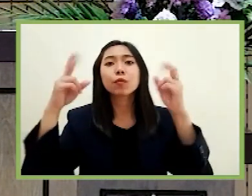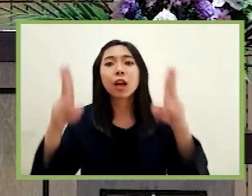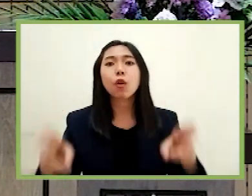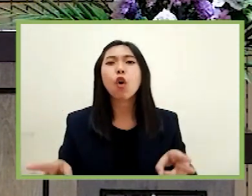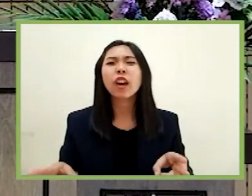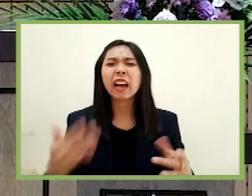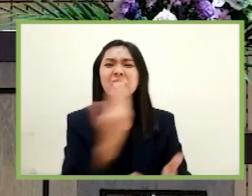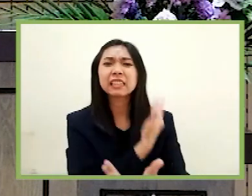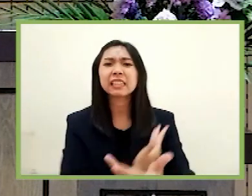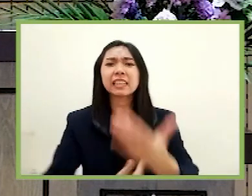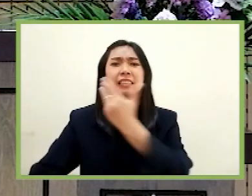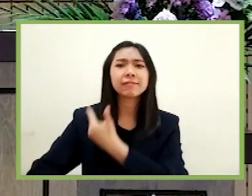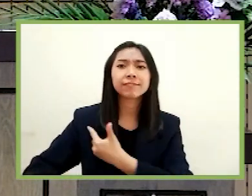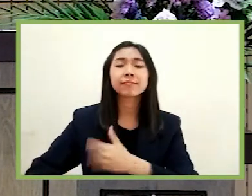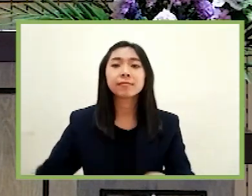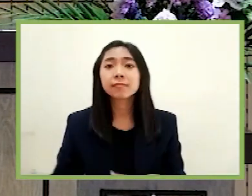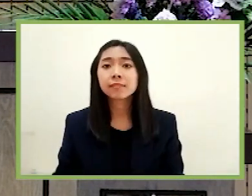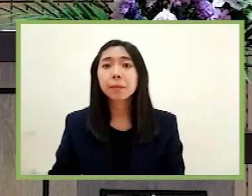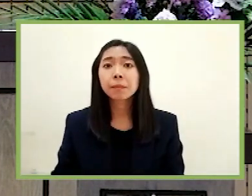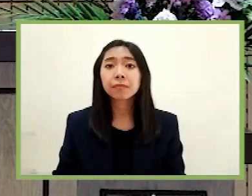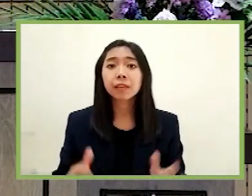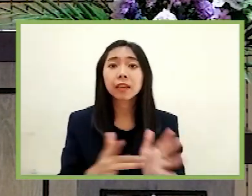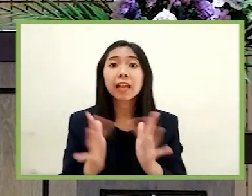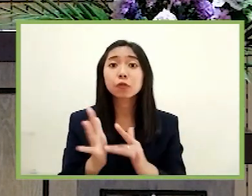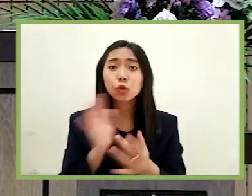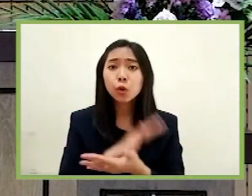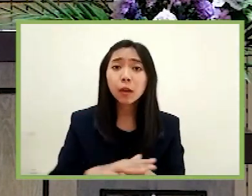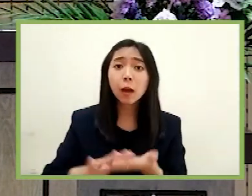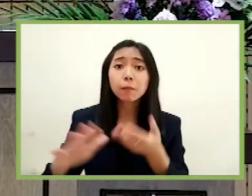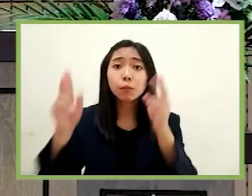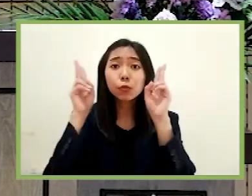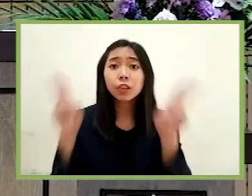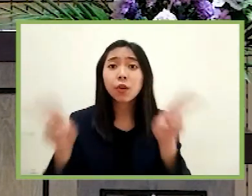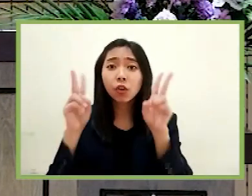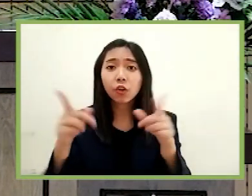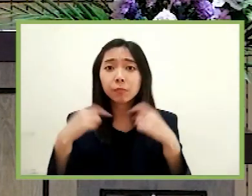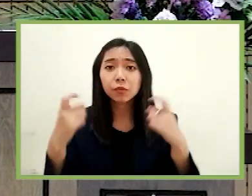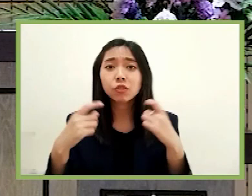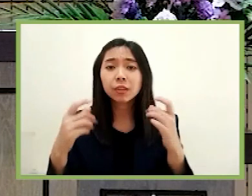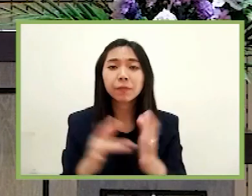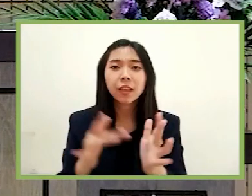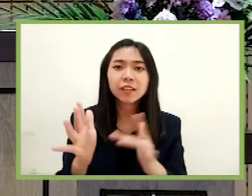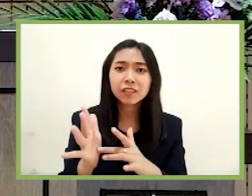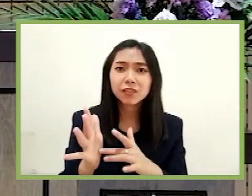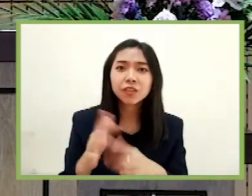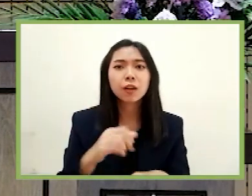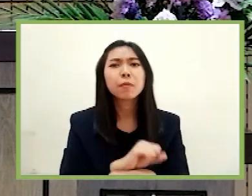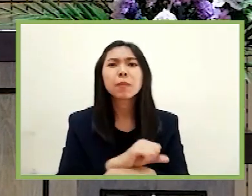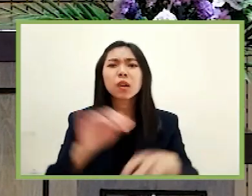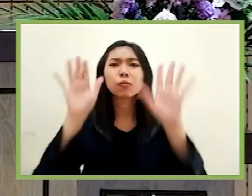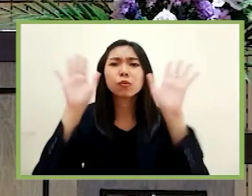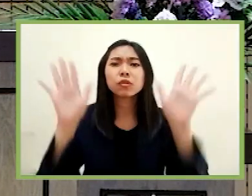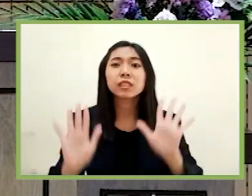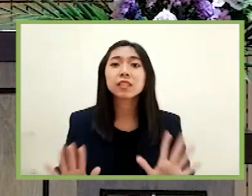lumpuh bagaimana dia kemudian mengampuni orang yang berusaha bagaimana dia membuat